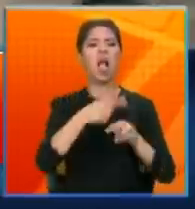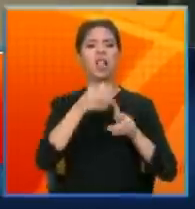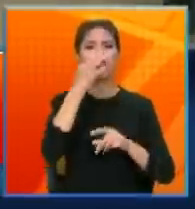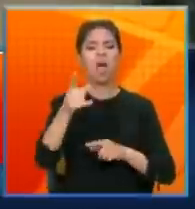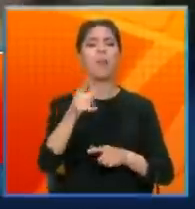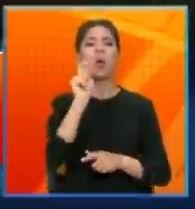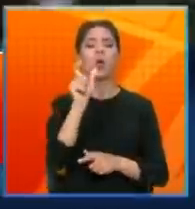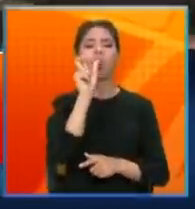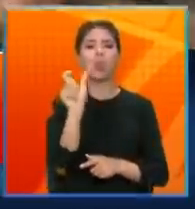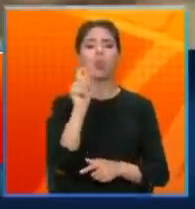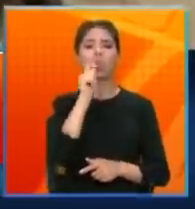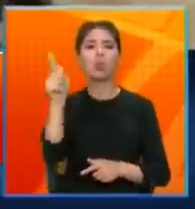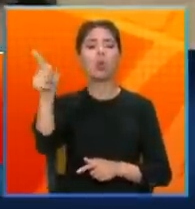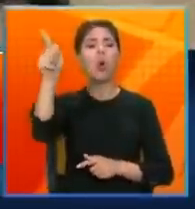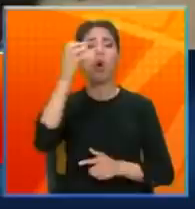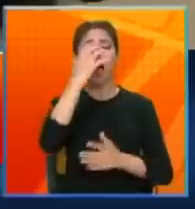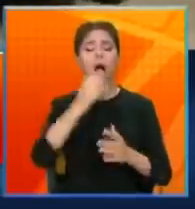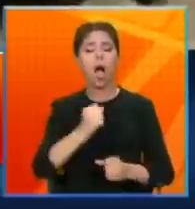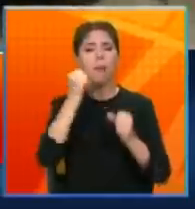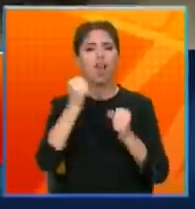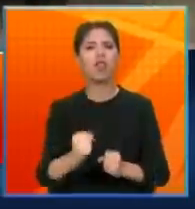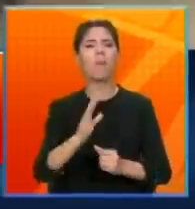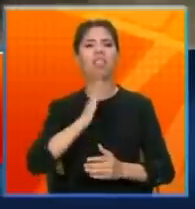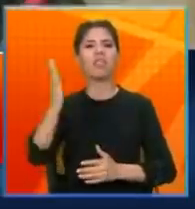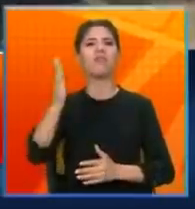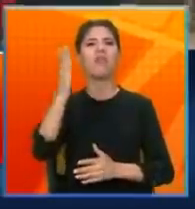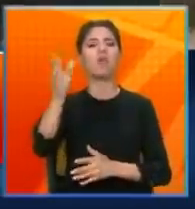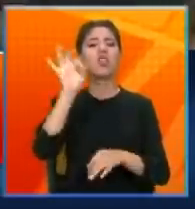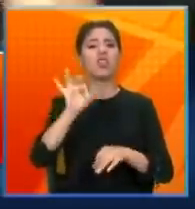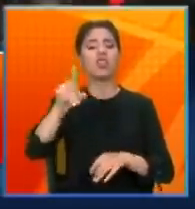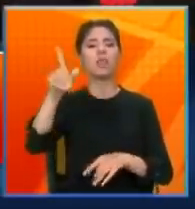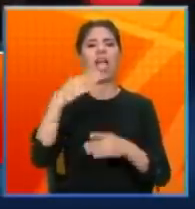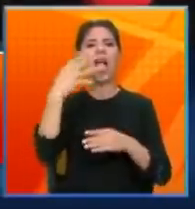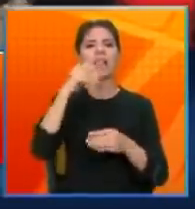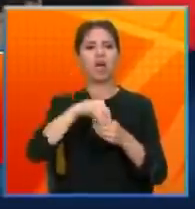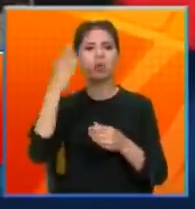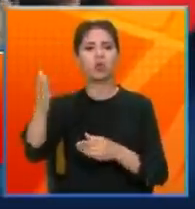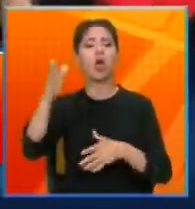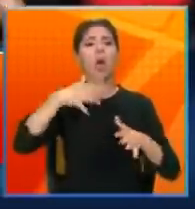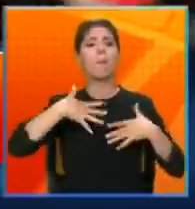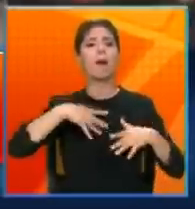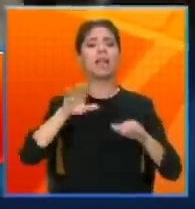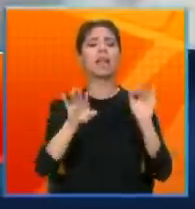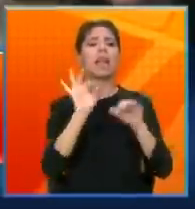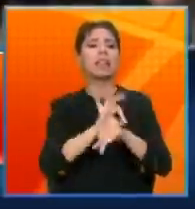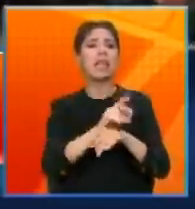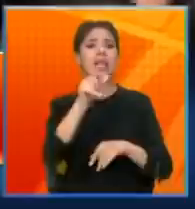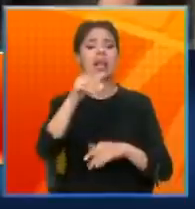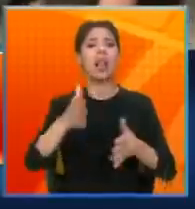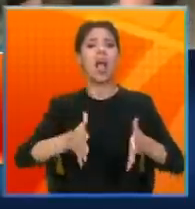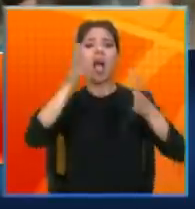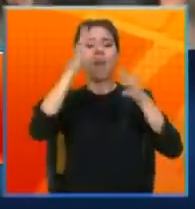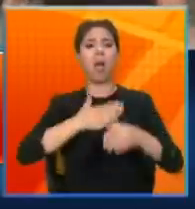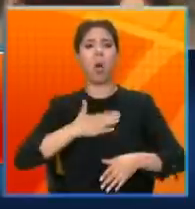ekibinden Umut Erol fırtınaya haber nöbetinde yakalananlardan biri. Şimdi orada Esenyurt'ta izlediğimiz o panik yüklü anların yaşandığı apartmanın hemen